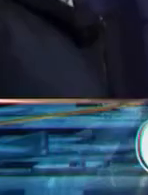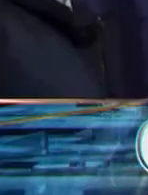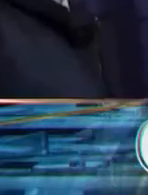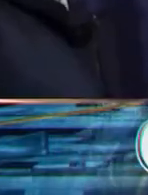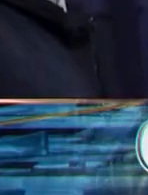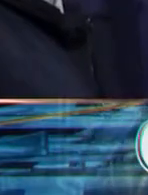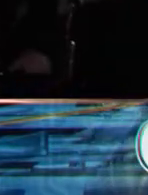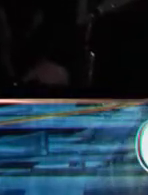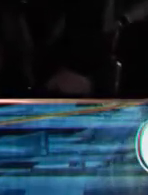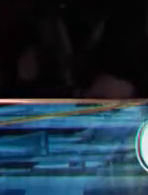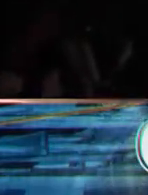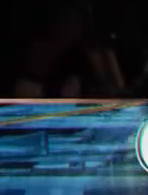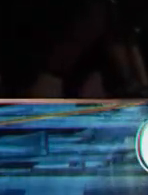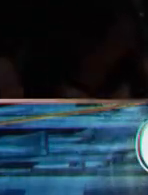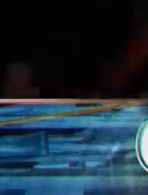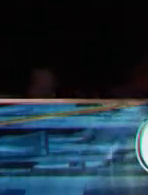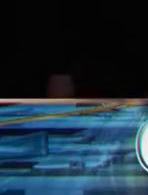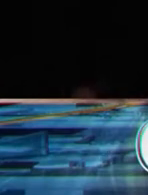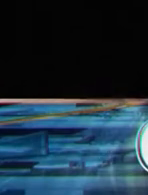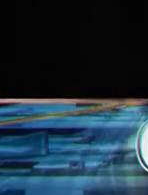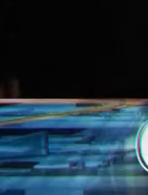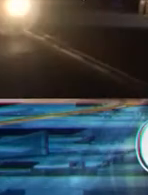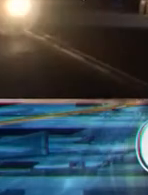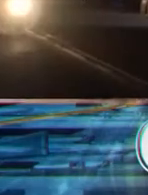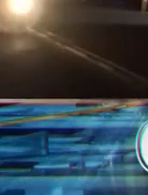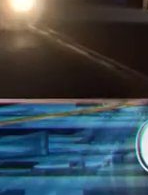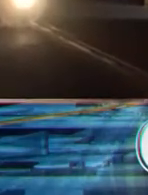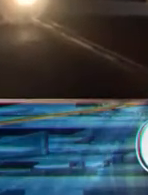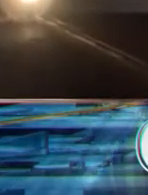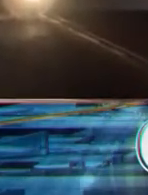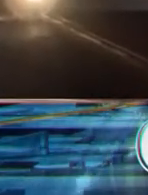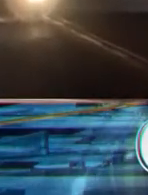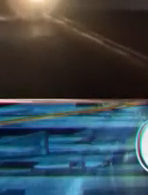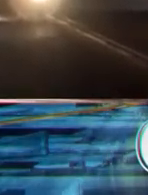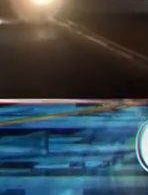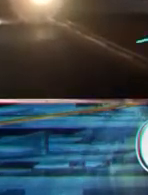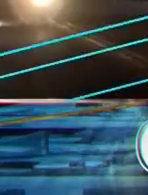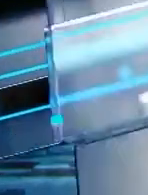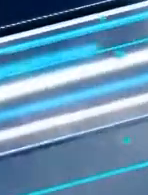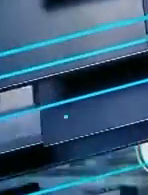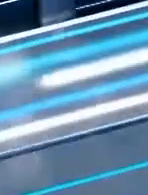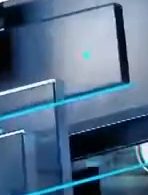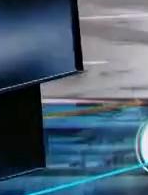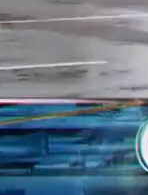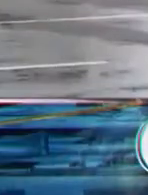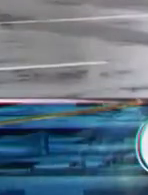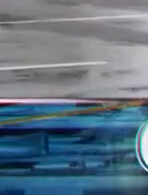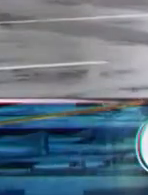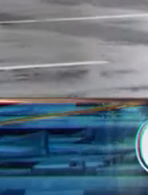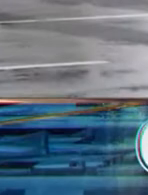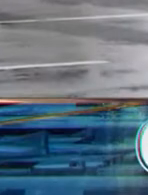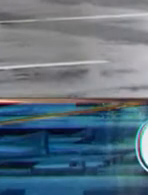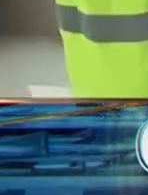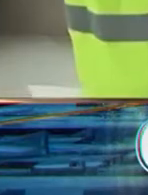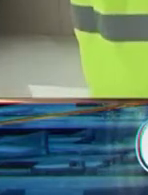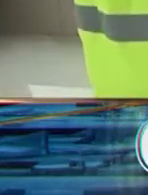Стоп, вход запрещен. Города Нур-Султан и Алматы официально закрыты на карантин в связи с коронавирусом. Безопасность граждан